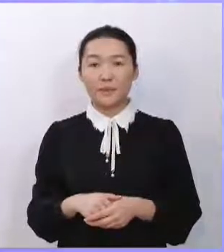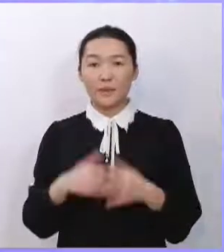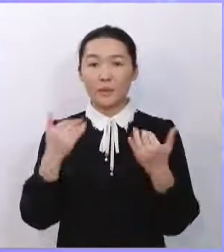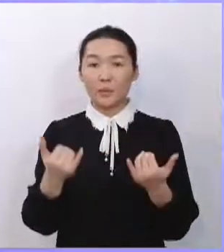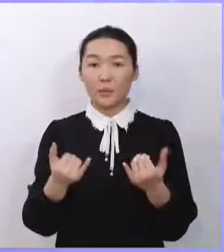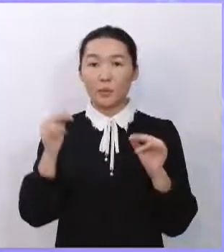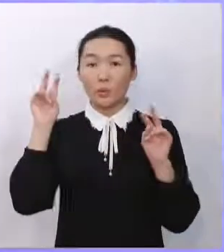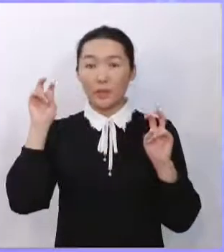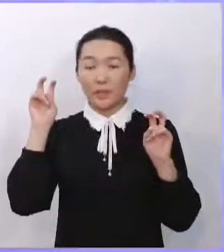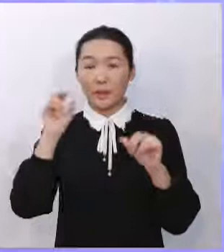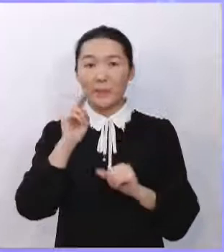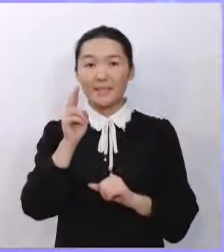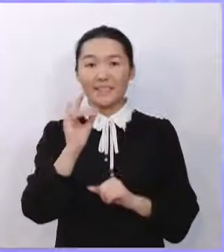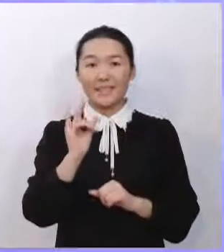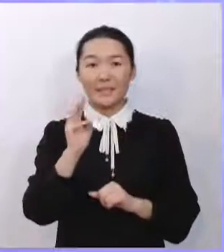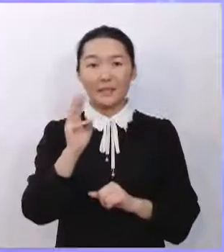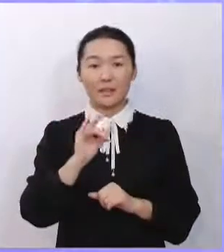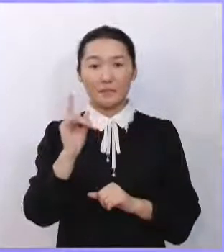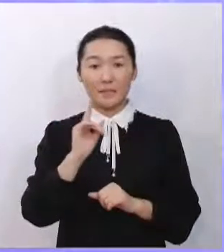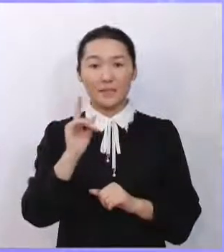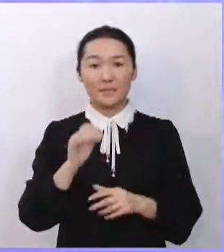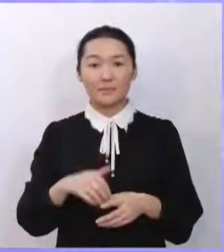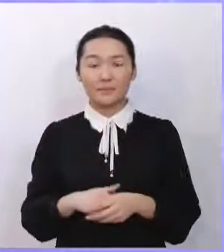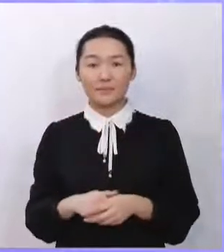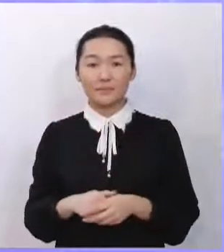Бүгүнкү темабыз кымыз деп аталат.